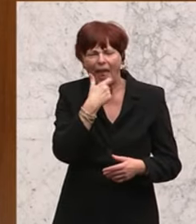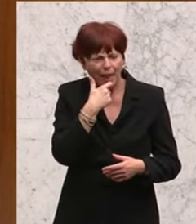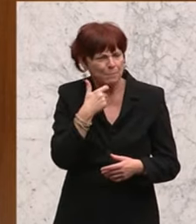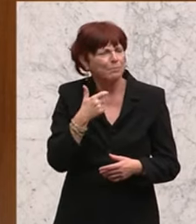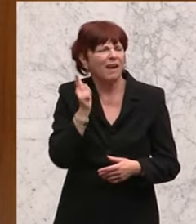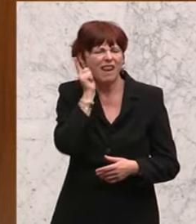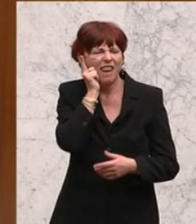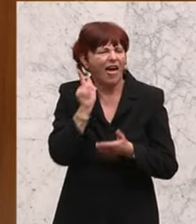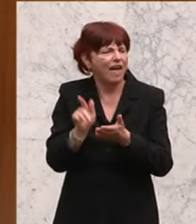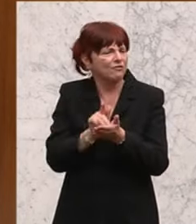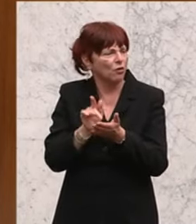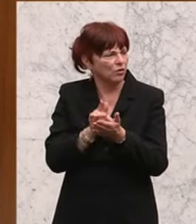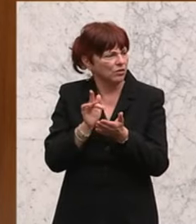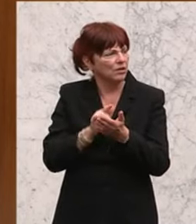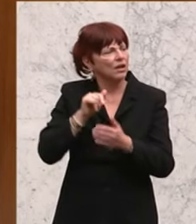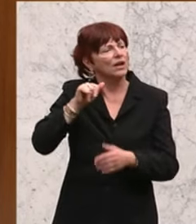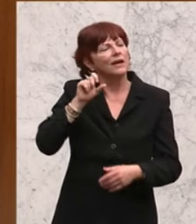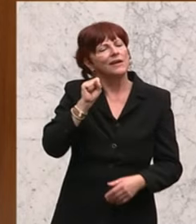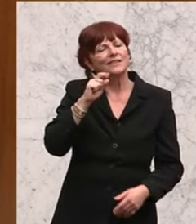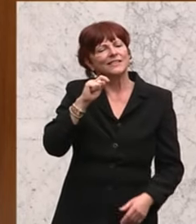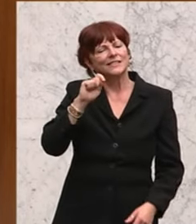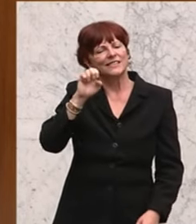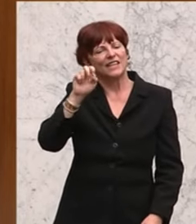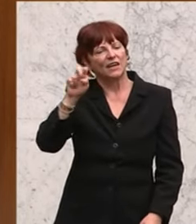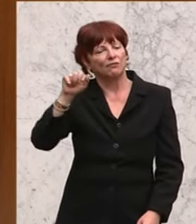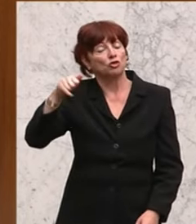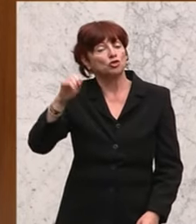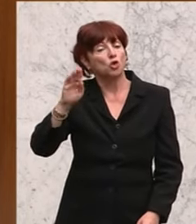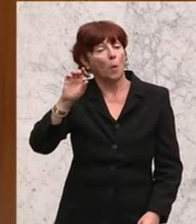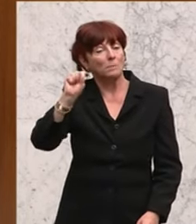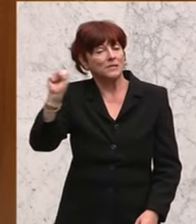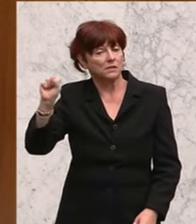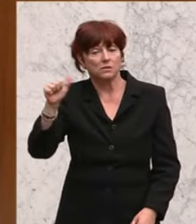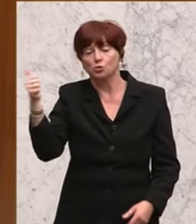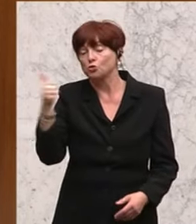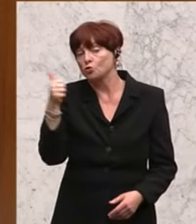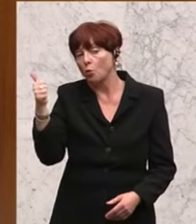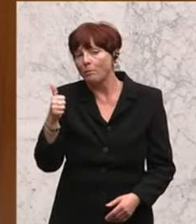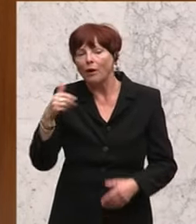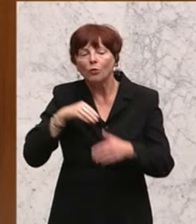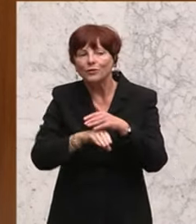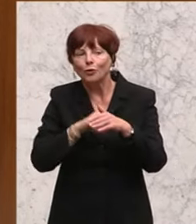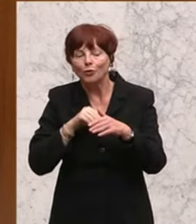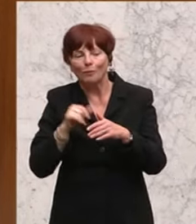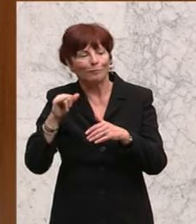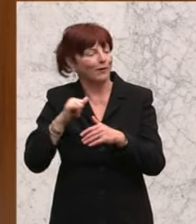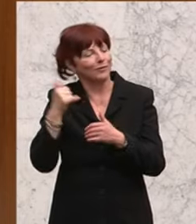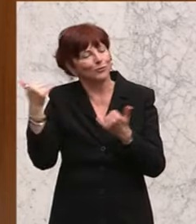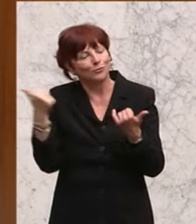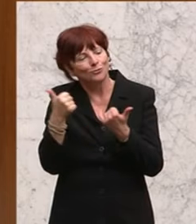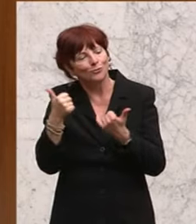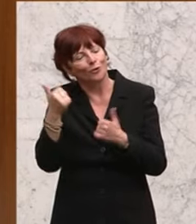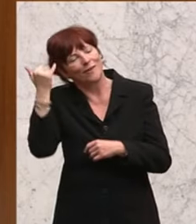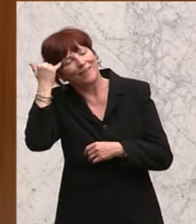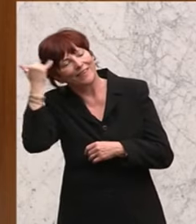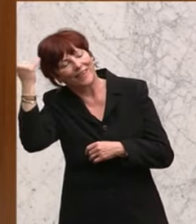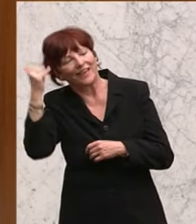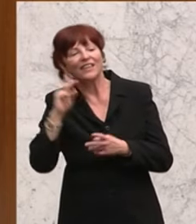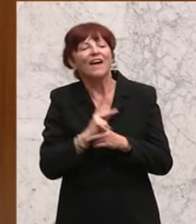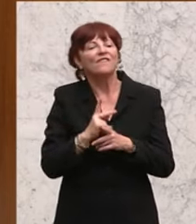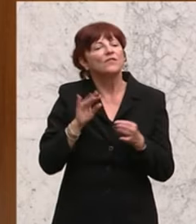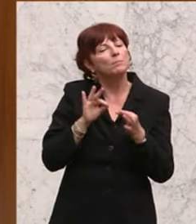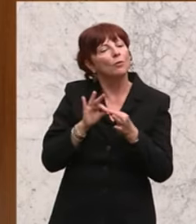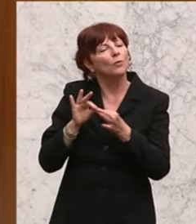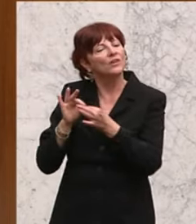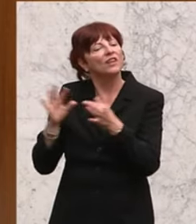Geschichte. Steve Jobs war ein genialer Unternehmer, ein großartiger Kopf, der am Ende verstanden hat, wie die Punkte sich zu verbinden haben.